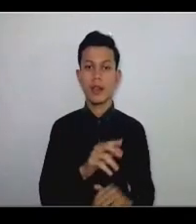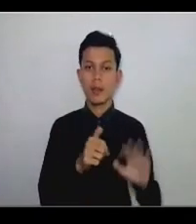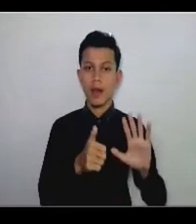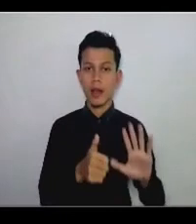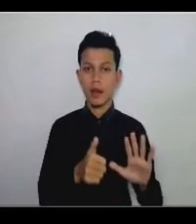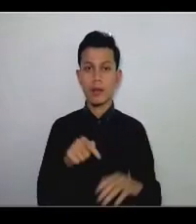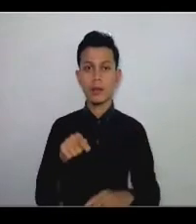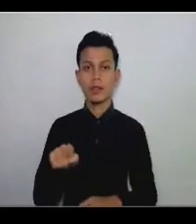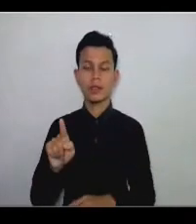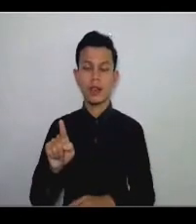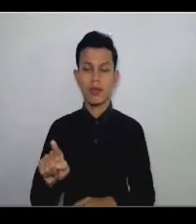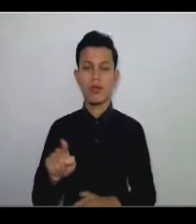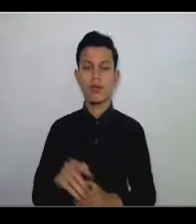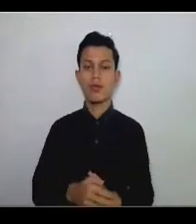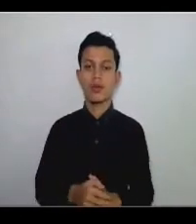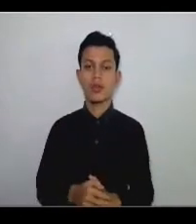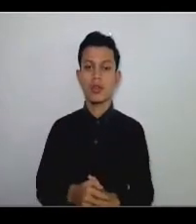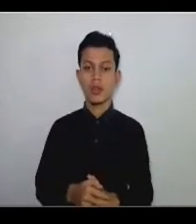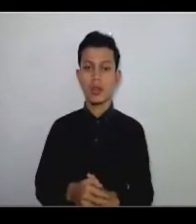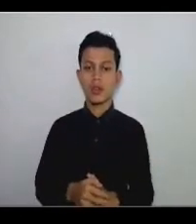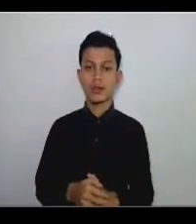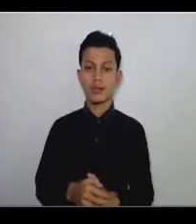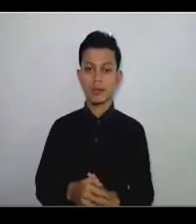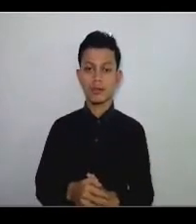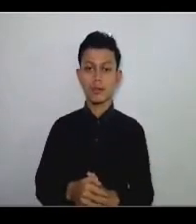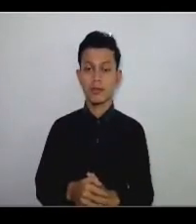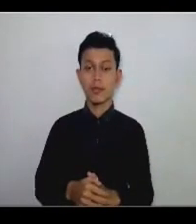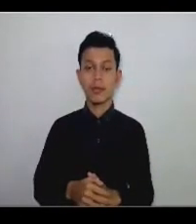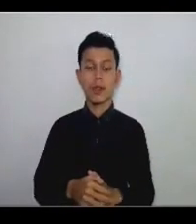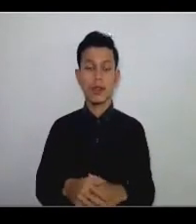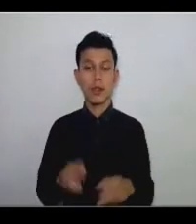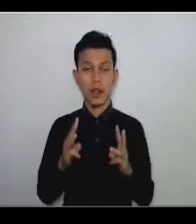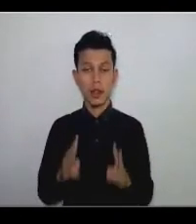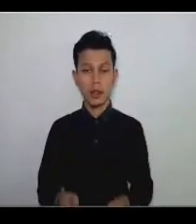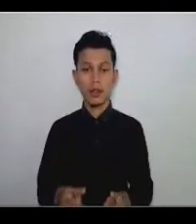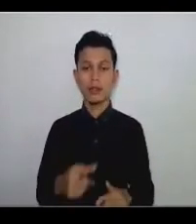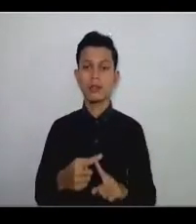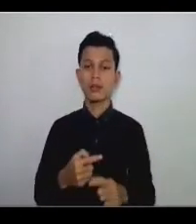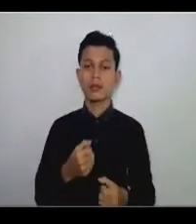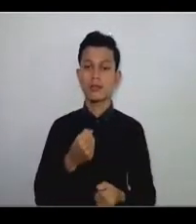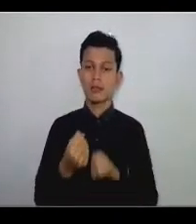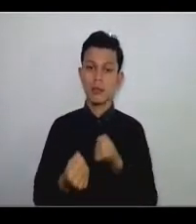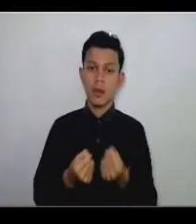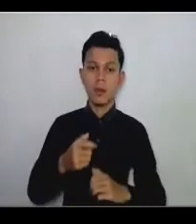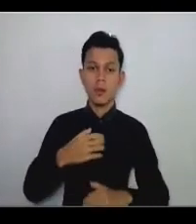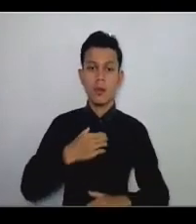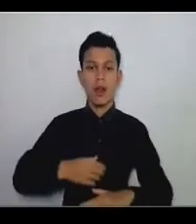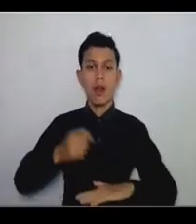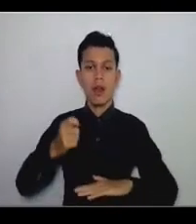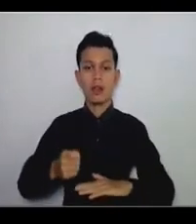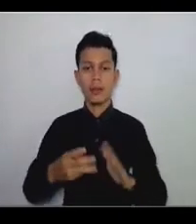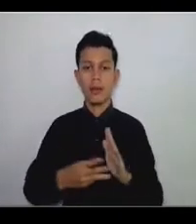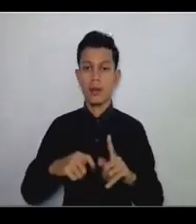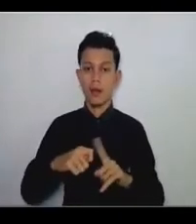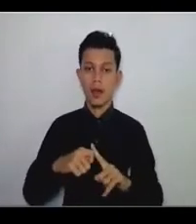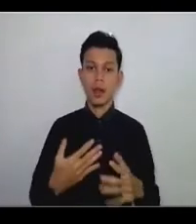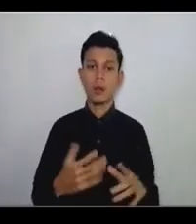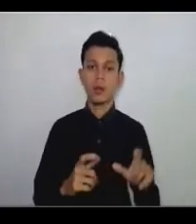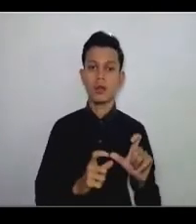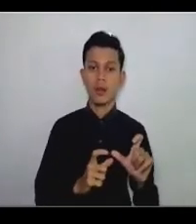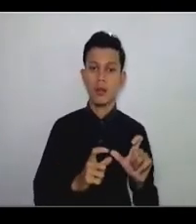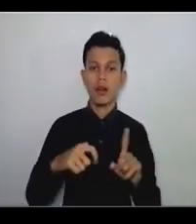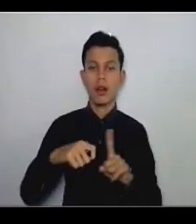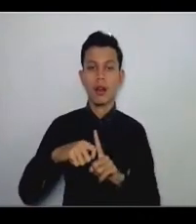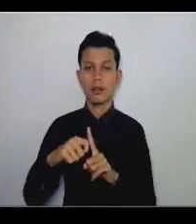5.6.1 bahwa oleh karena pentingnya keberadaan kode etik dan perilaku hakim konstitusi atau Sapta karsahutama